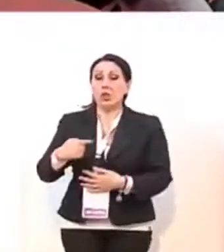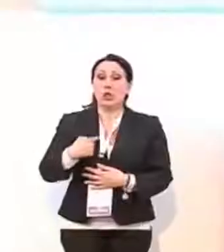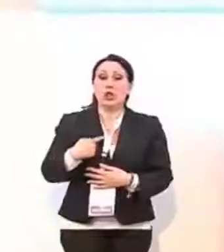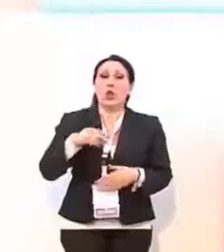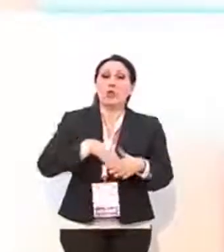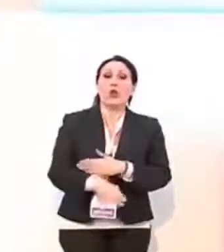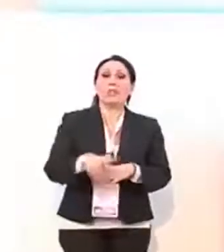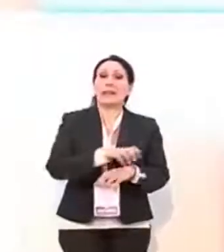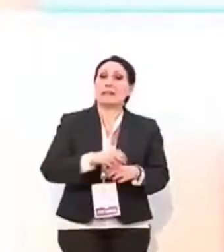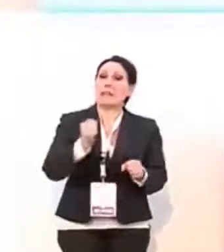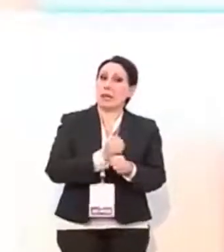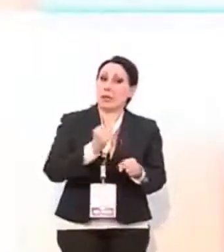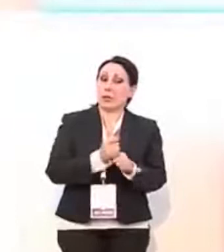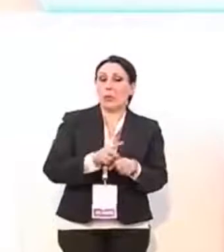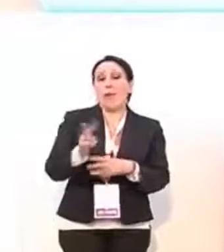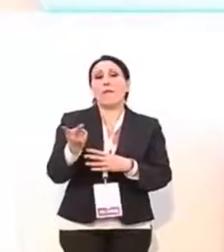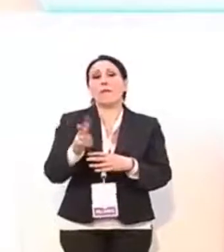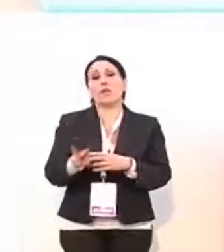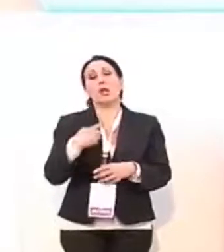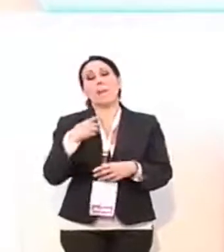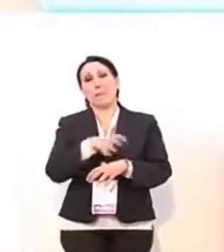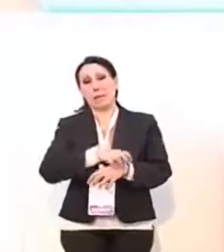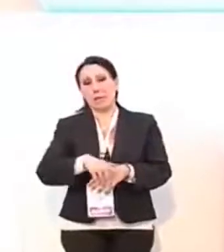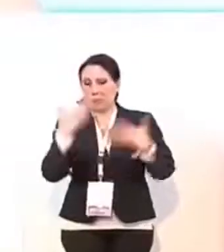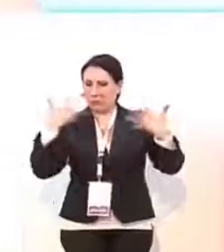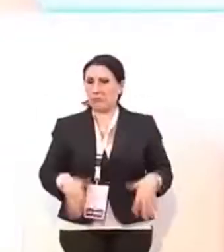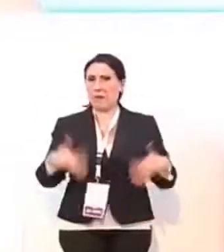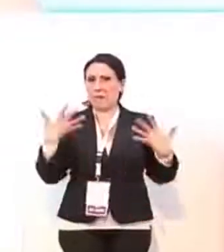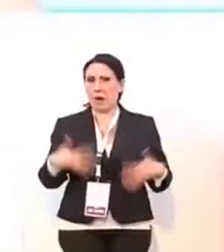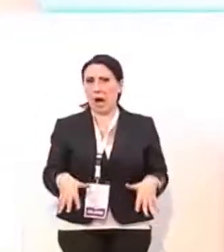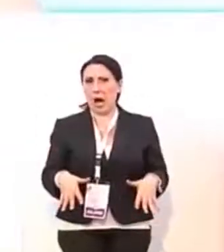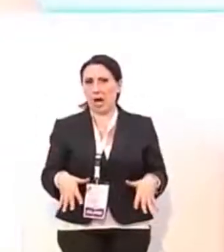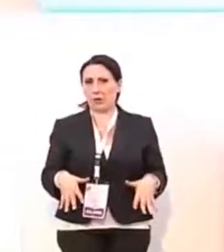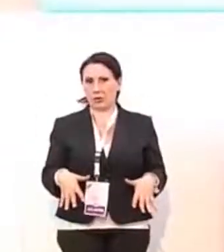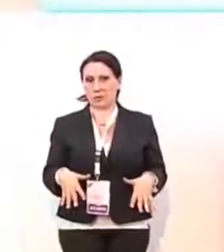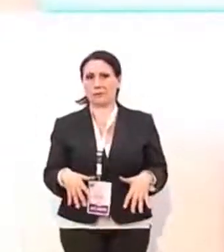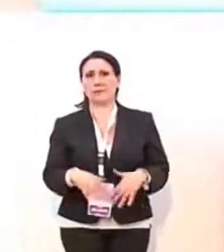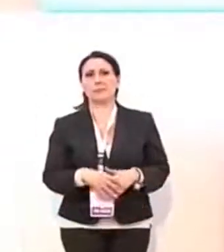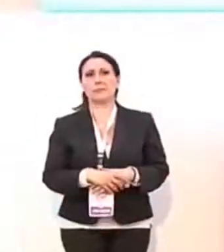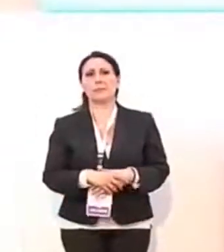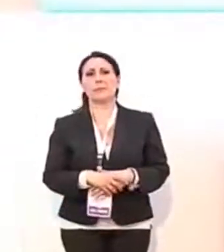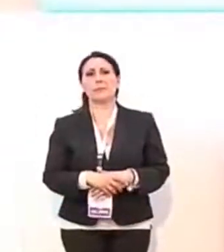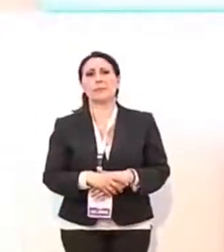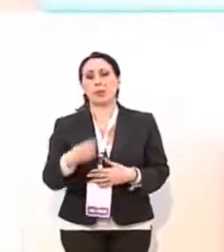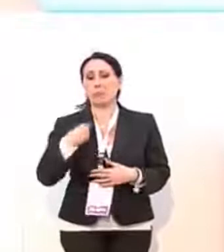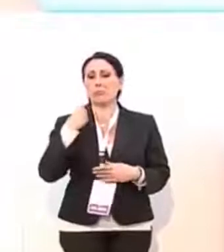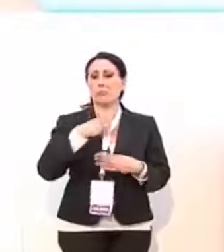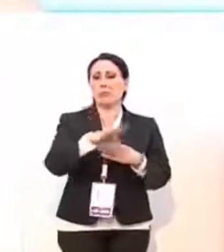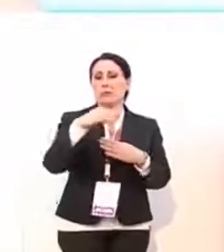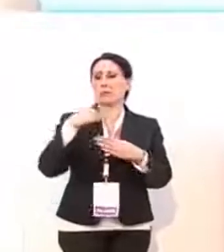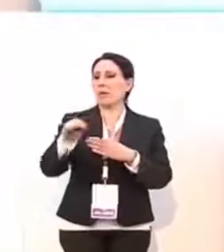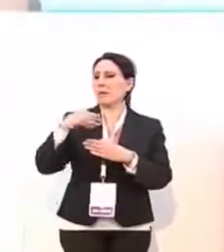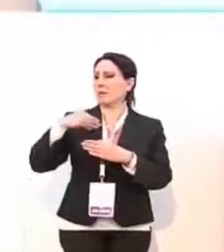al lavoro e poi da Vice Ministro allo sviluppo economico, ho sempre fatto una missiva a tutti i